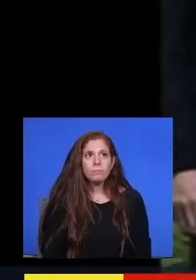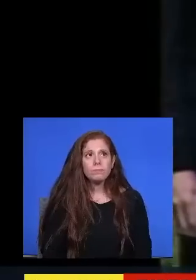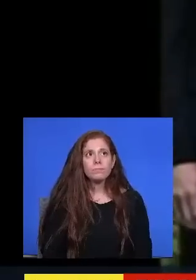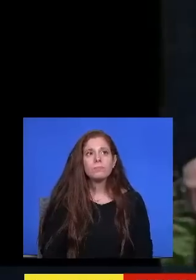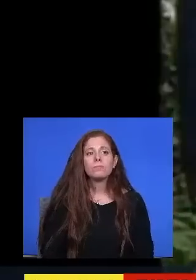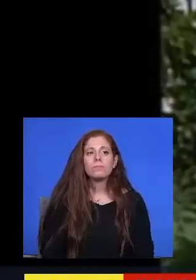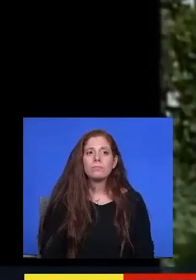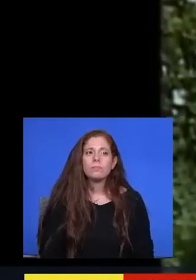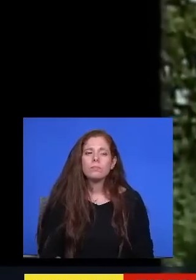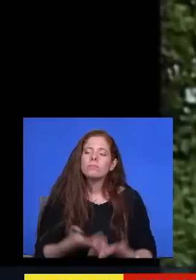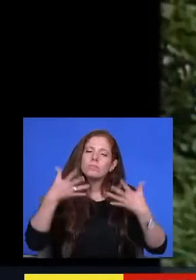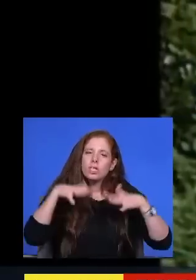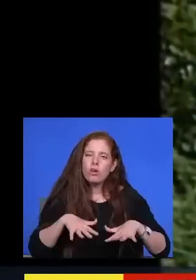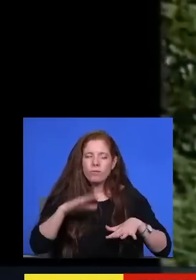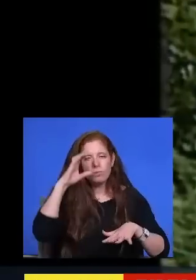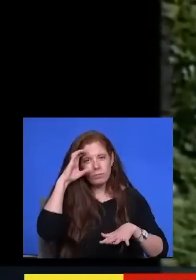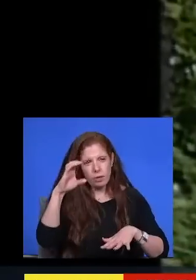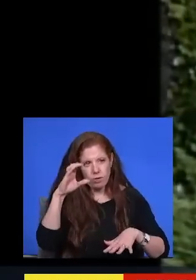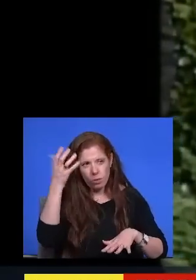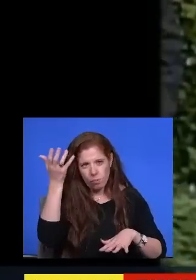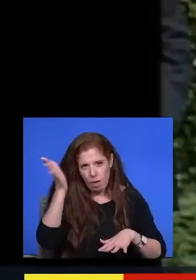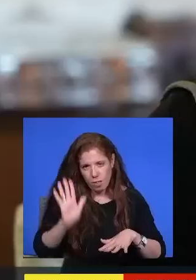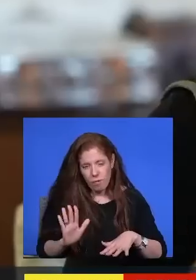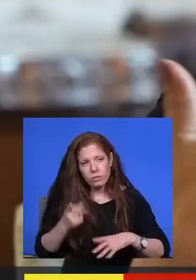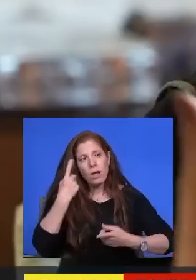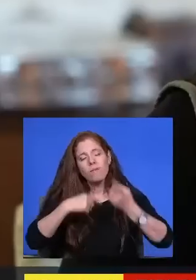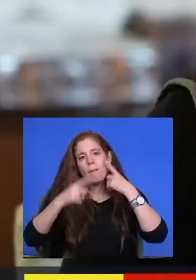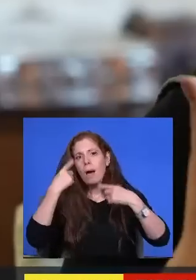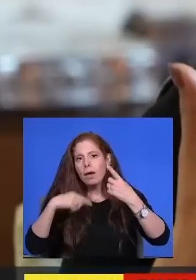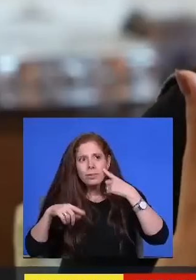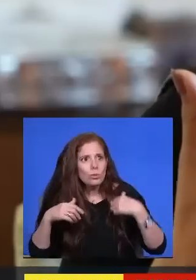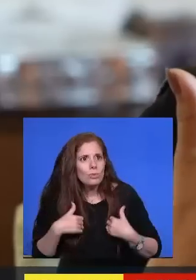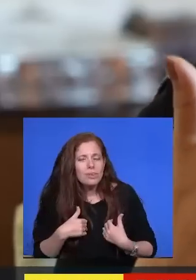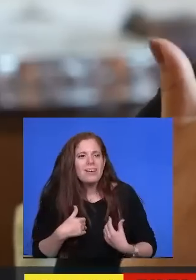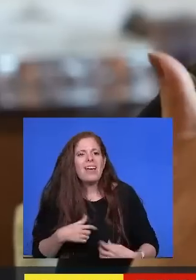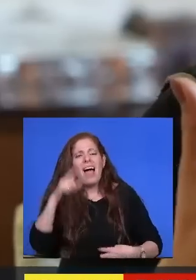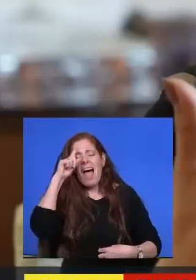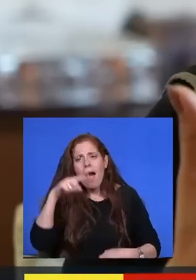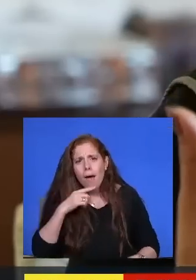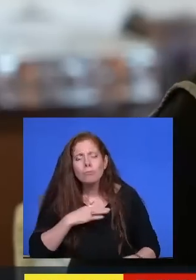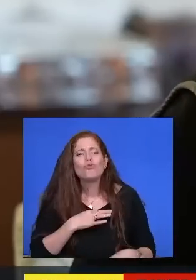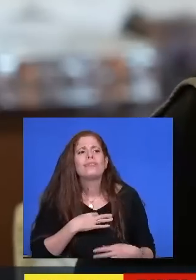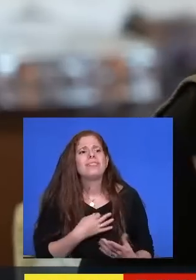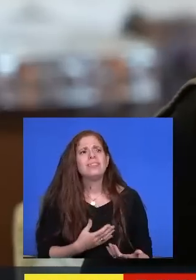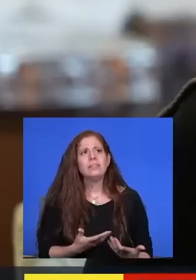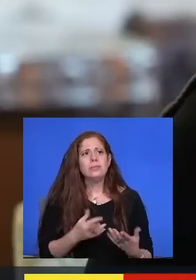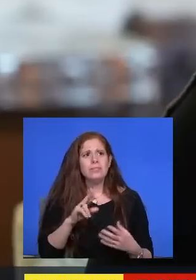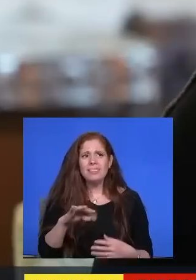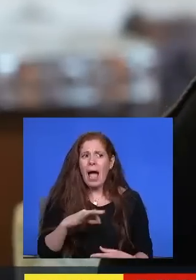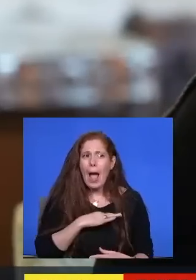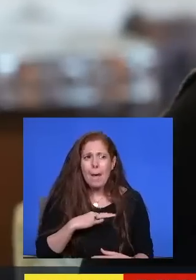كنا قاعدين هون نتفرج على التلفزيون ونبكي البكاء اللي ابوي